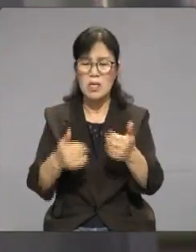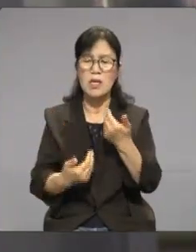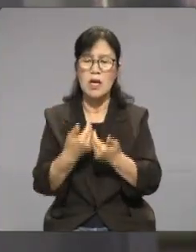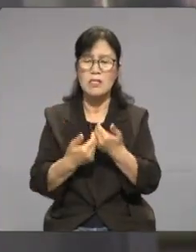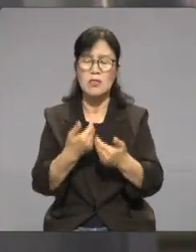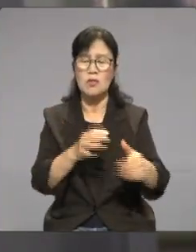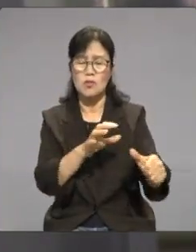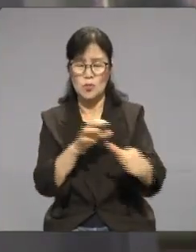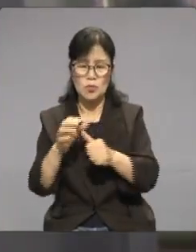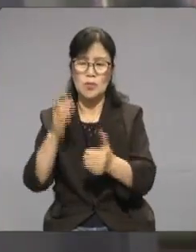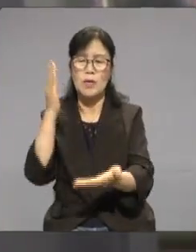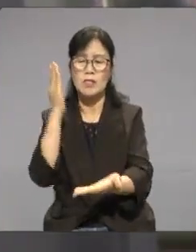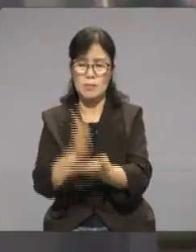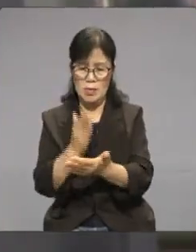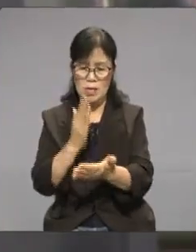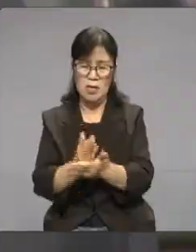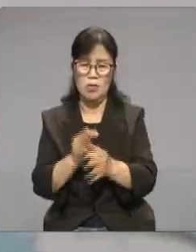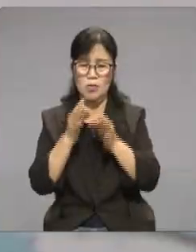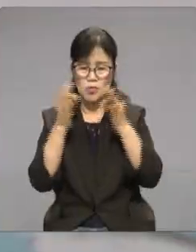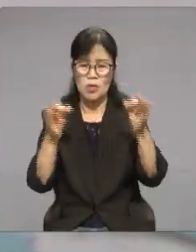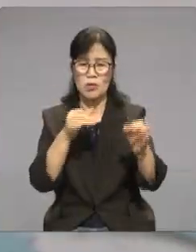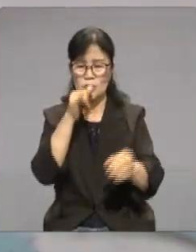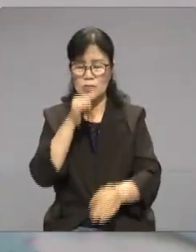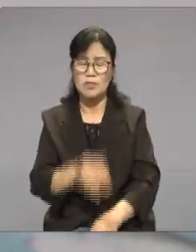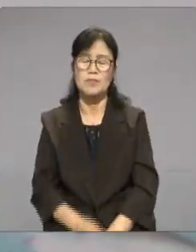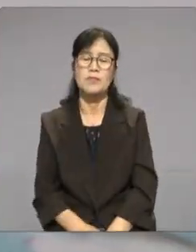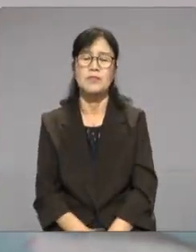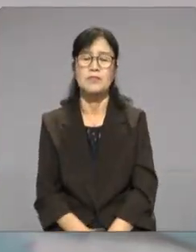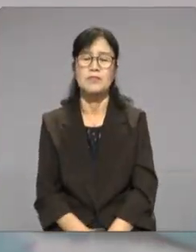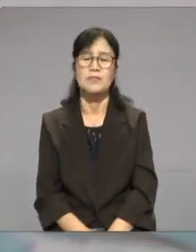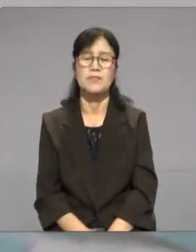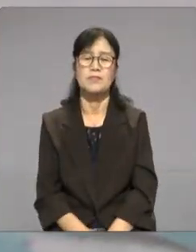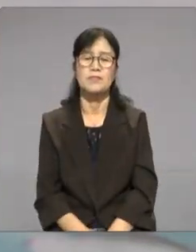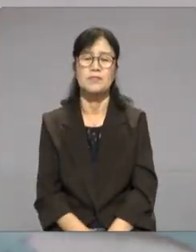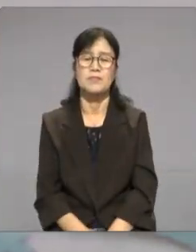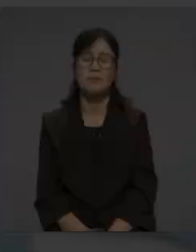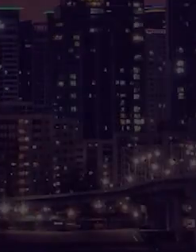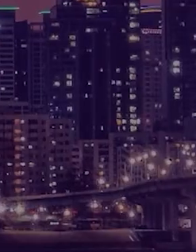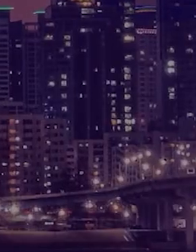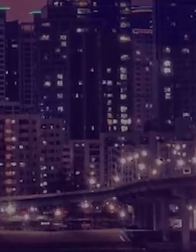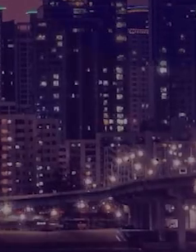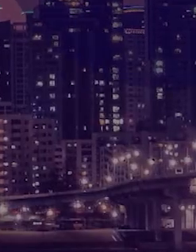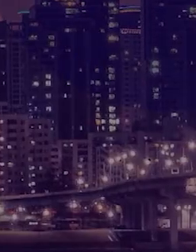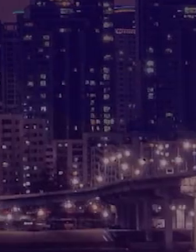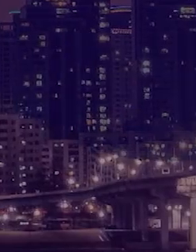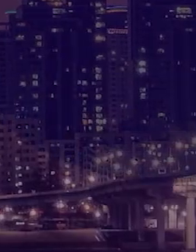갈등의 도구로 쓰지 말아달라고 호소하고 있습니다. OBS 뉴스 차윤경입니다.